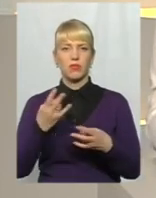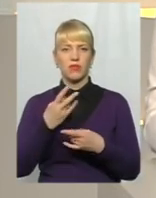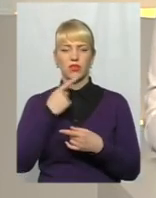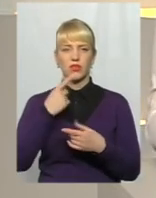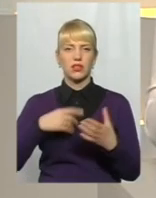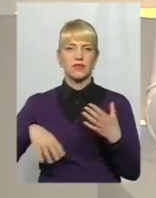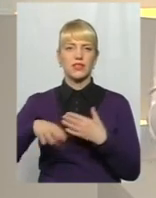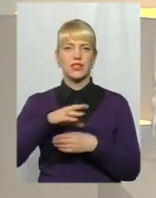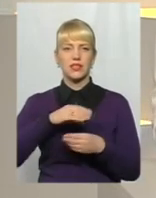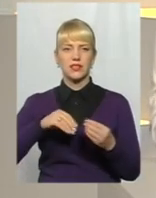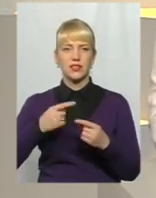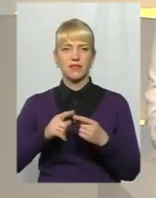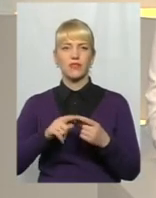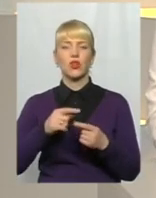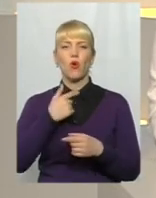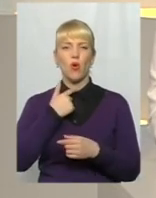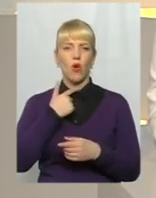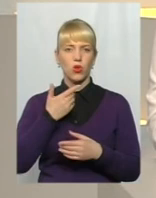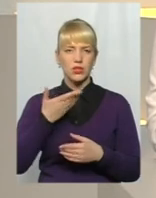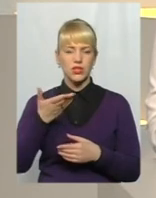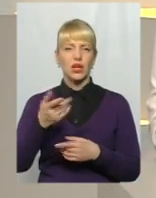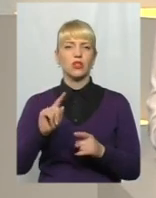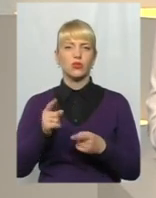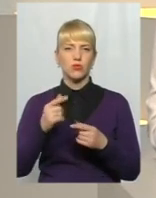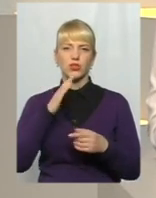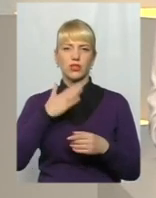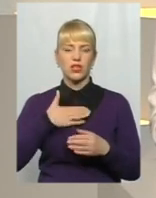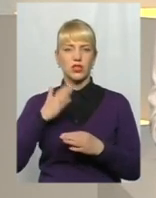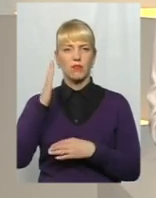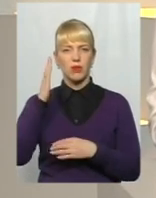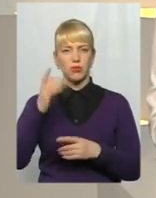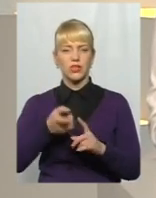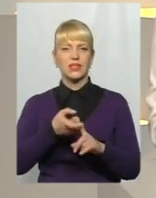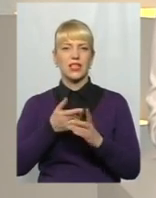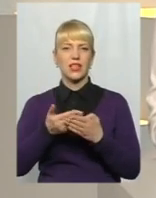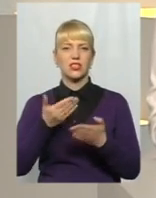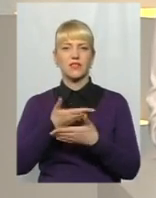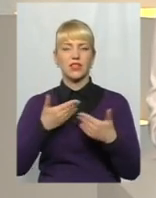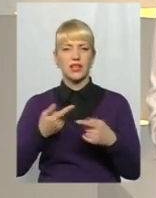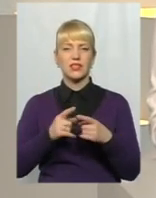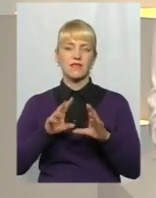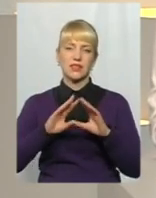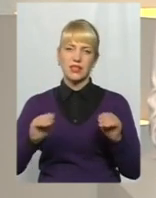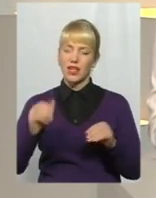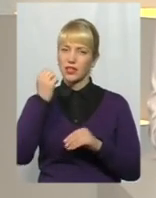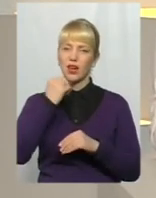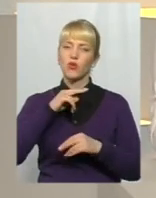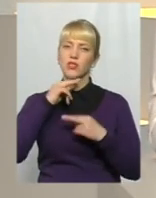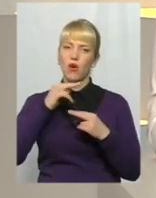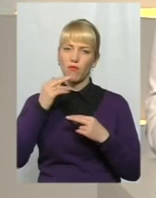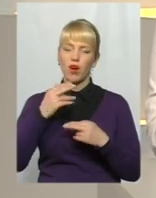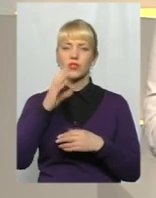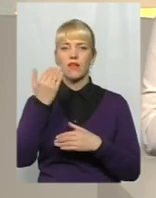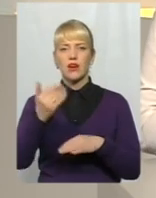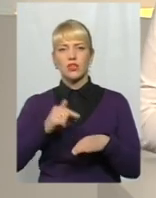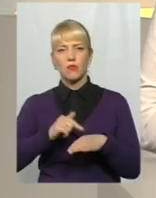все вголос, оскільки наше майбутнє залежить від нас. На сьогодні це все. Дякую всім за увагу, за ваші емоції,